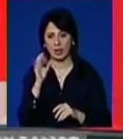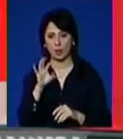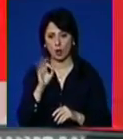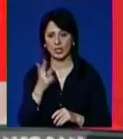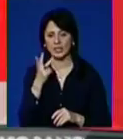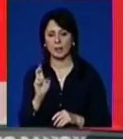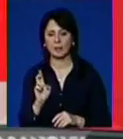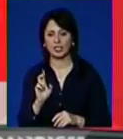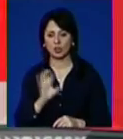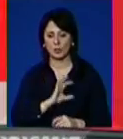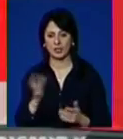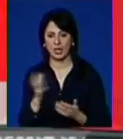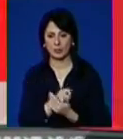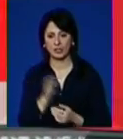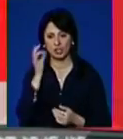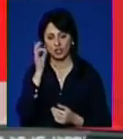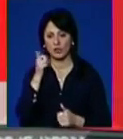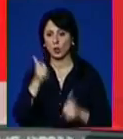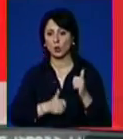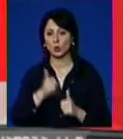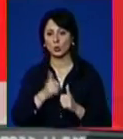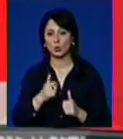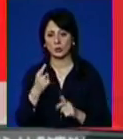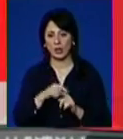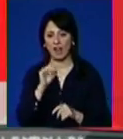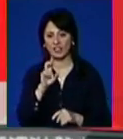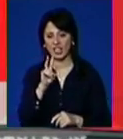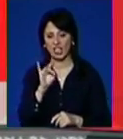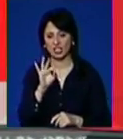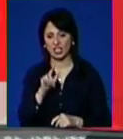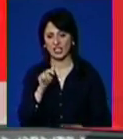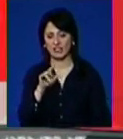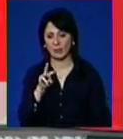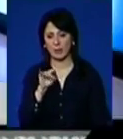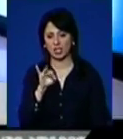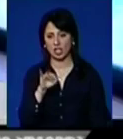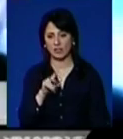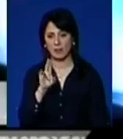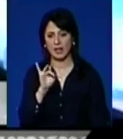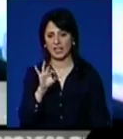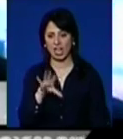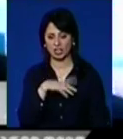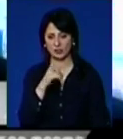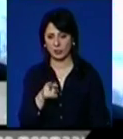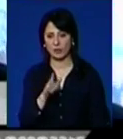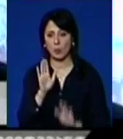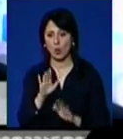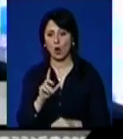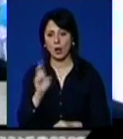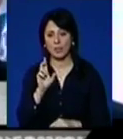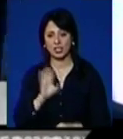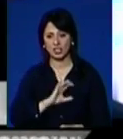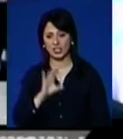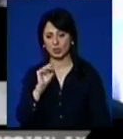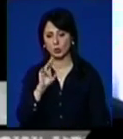ოქროს და 3 ბრინჯაოს მედალი მოიპოვა. შეგახსენებთ, რომ ტურნირის ტრიუმფატორები ავთანდილ კენჭაძე, გივი მაჭარაშვილი და გენო პეტრიაშვილი გახდნენ, ხოლო ბრინჯაოს